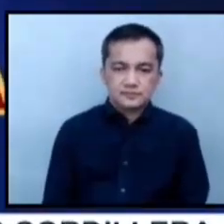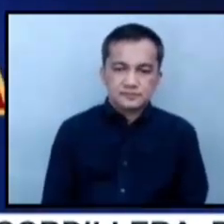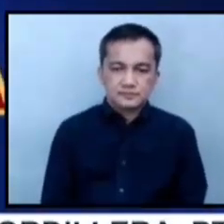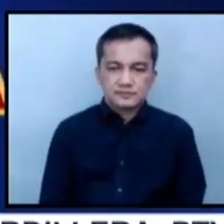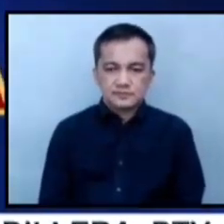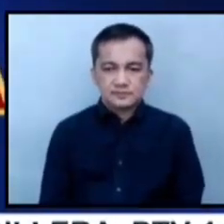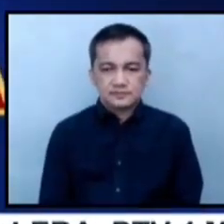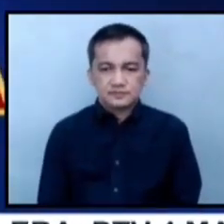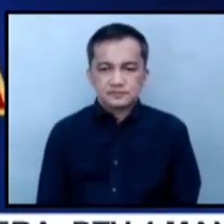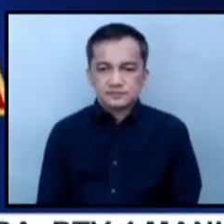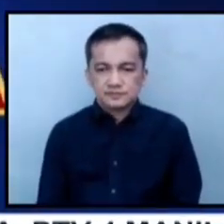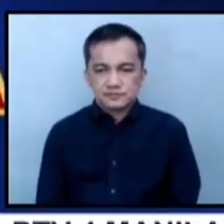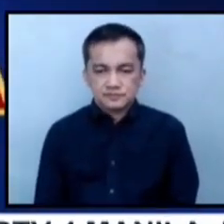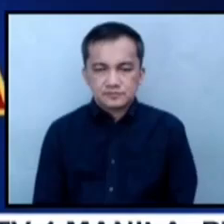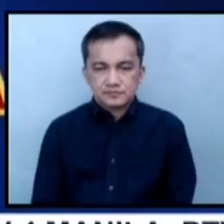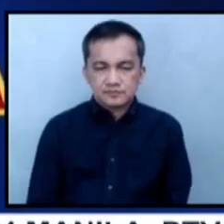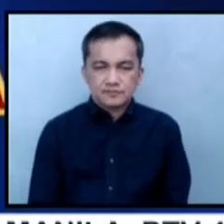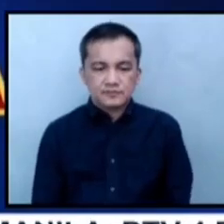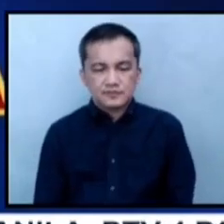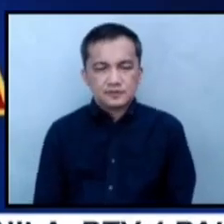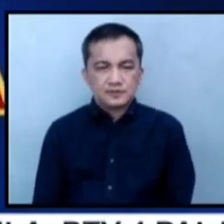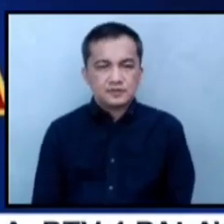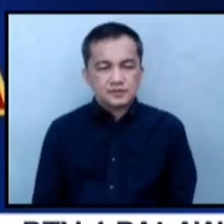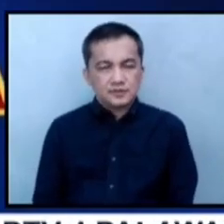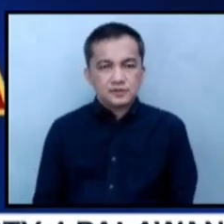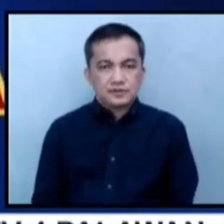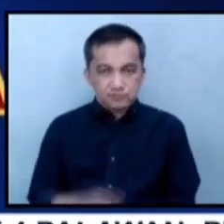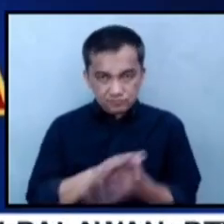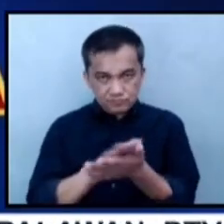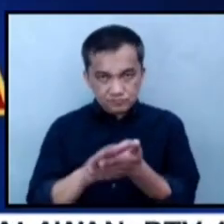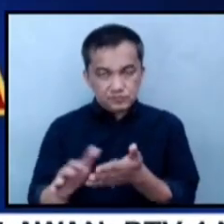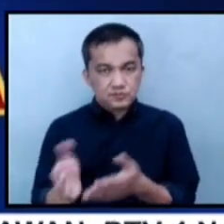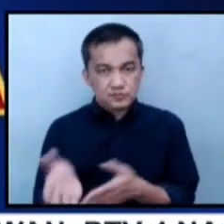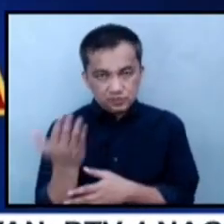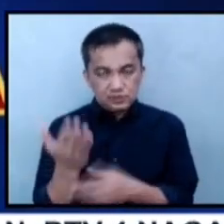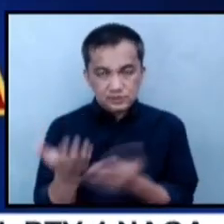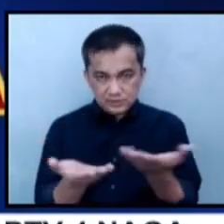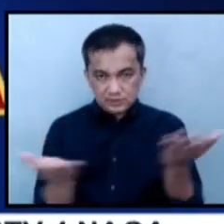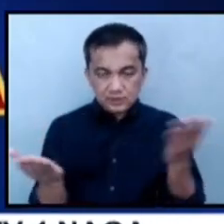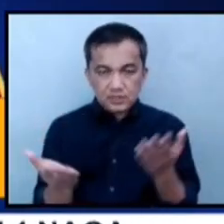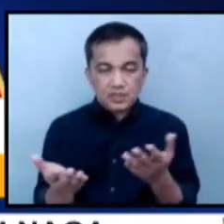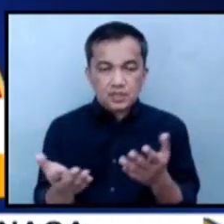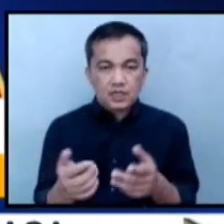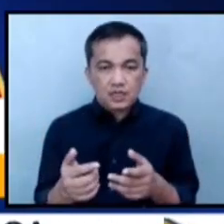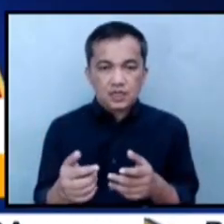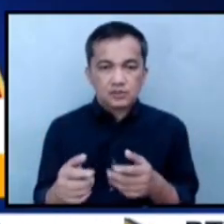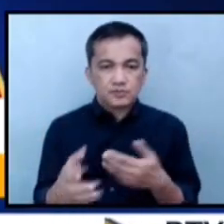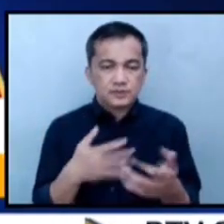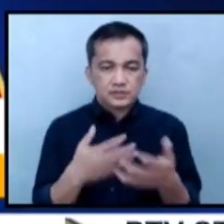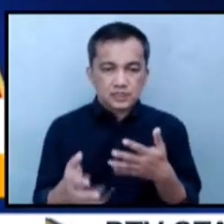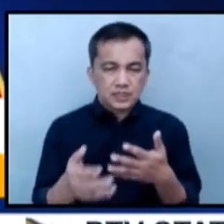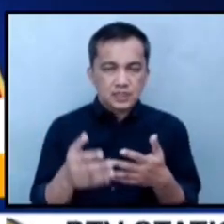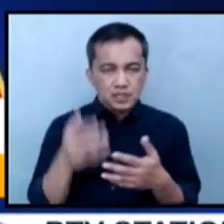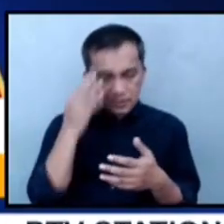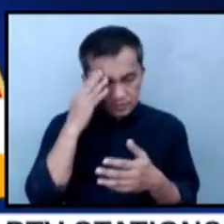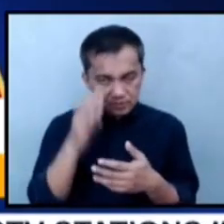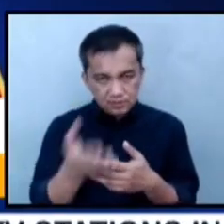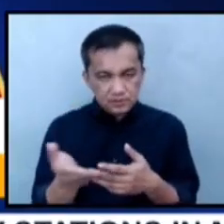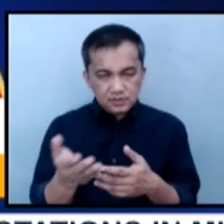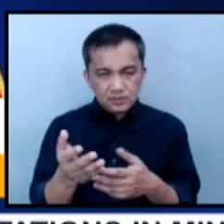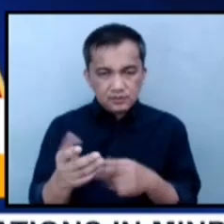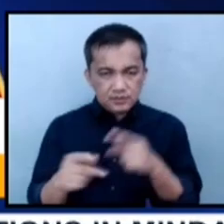professor Magandang umaga sa ating lahat kahit alam ko na may mga tao pa rin na hindi pa pa rin maganda ang kanilang